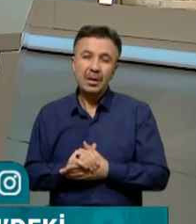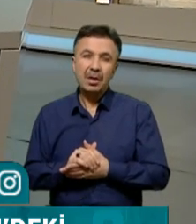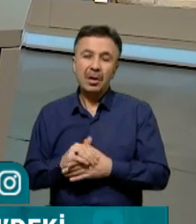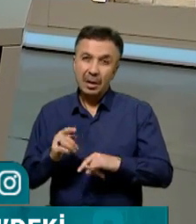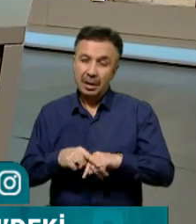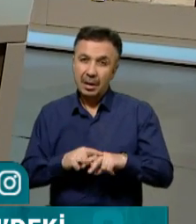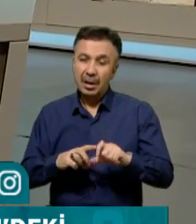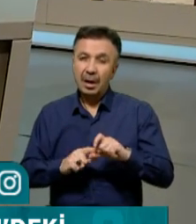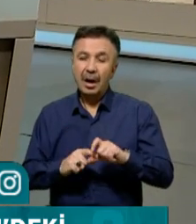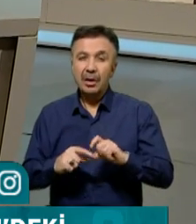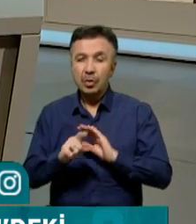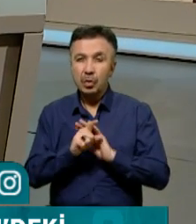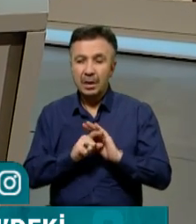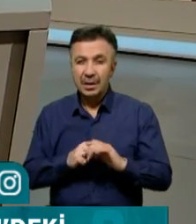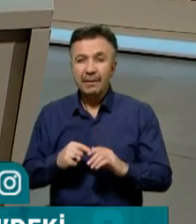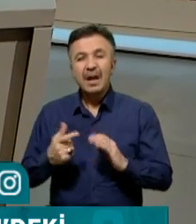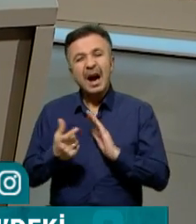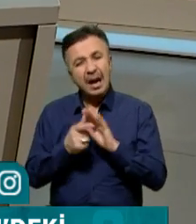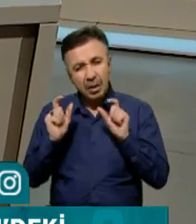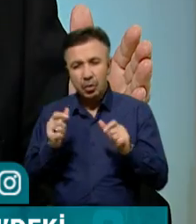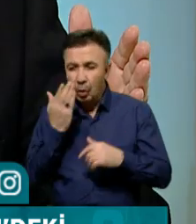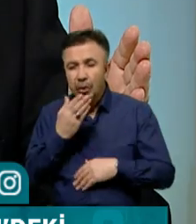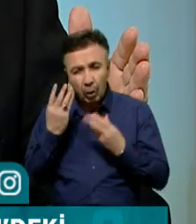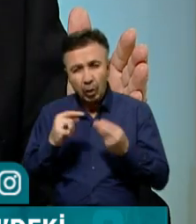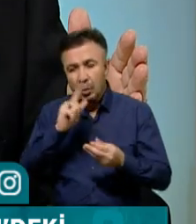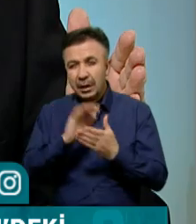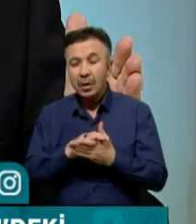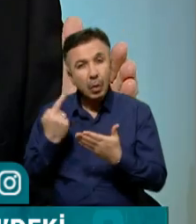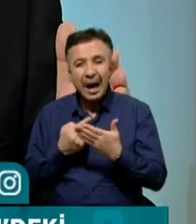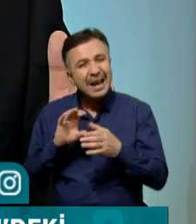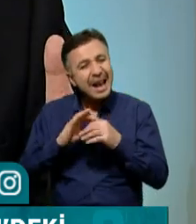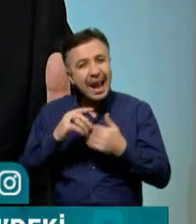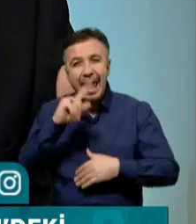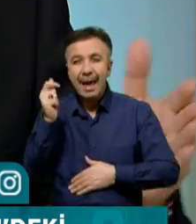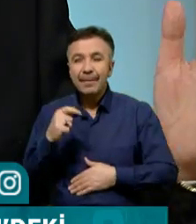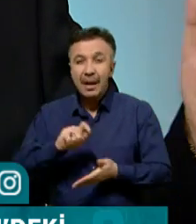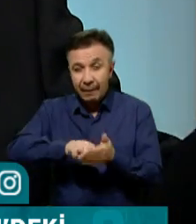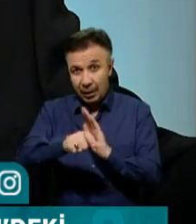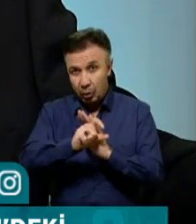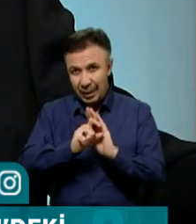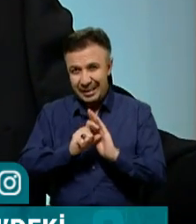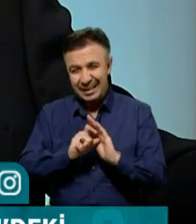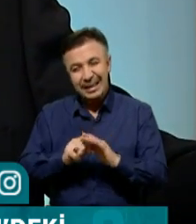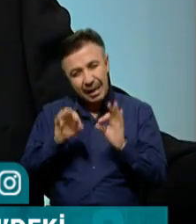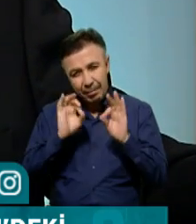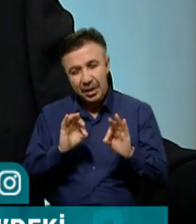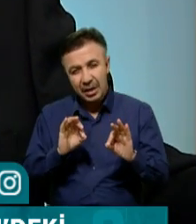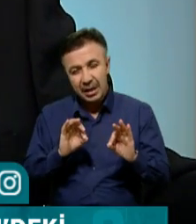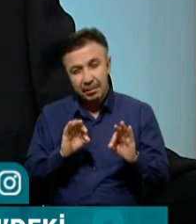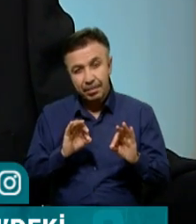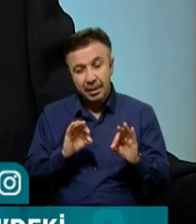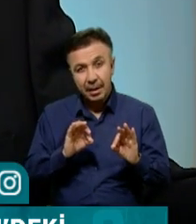mu? Halbuki Kur'an ne? Fatiha'dan Elhamdülillâhi Rabbil Âleminden başlayıp minel cinneti ve